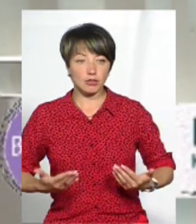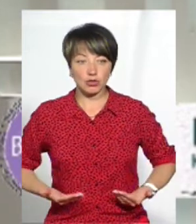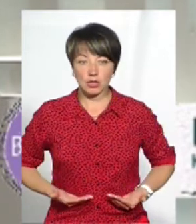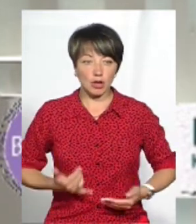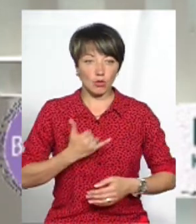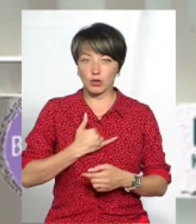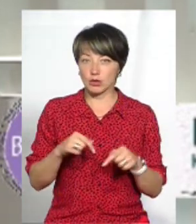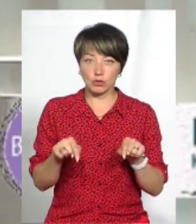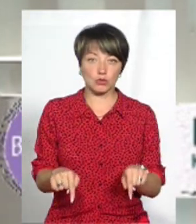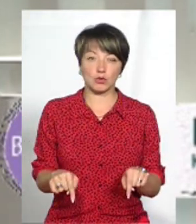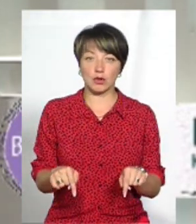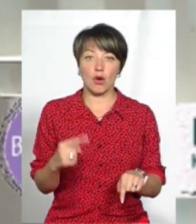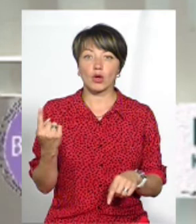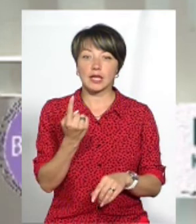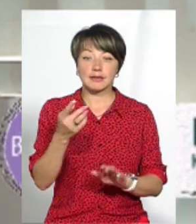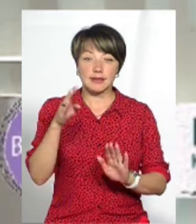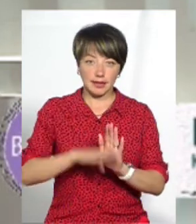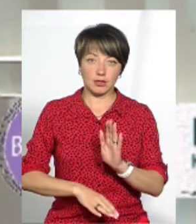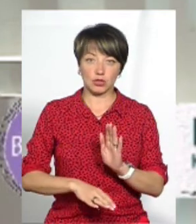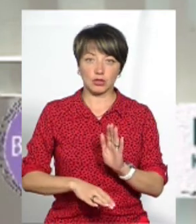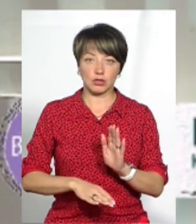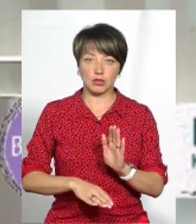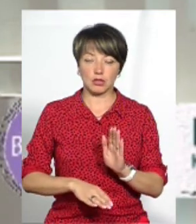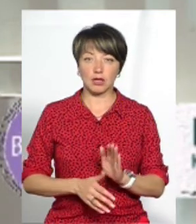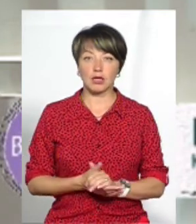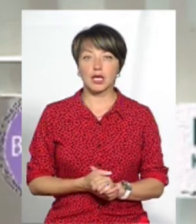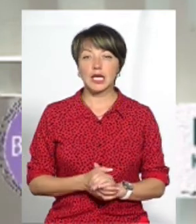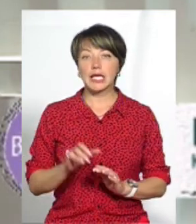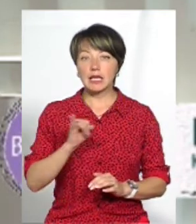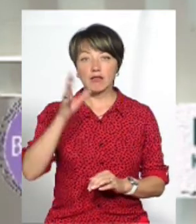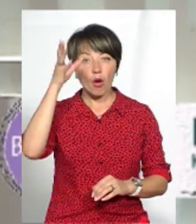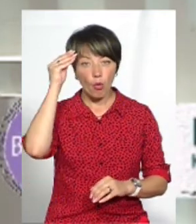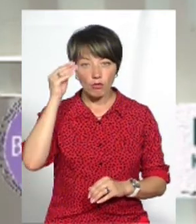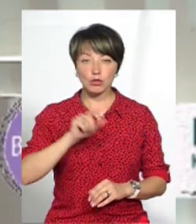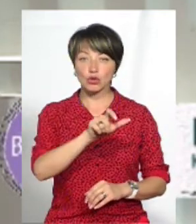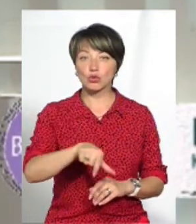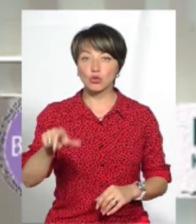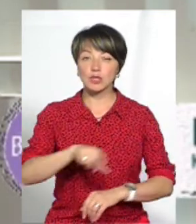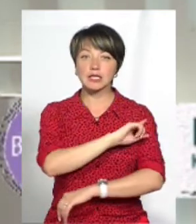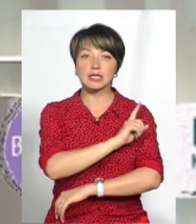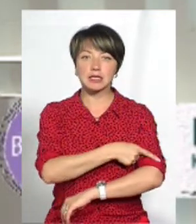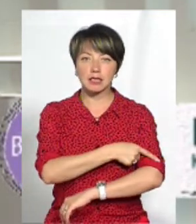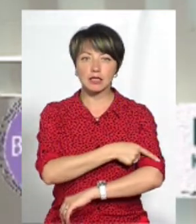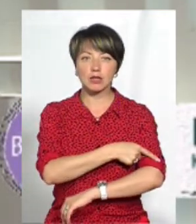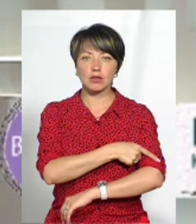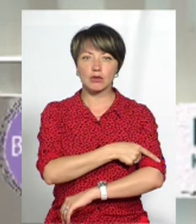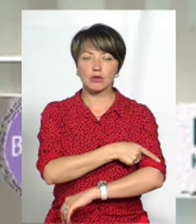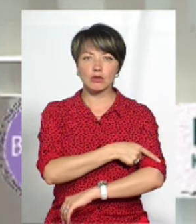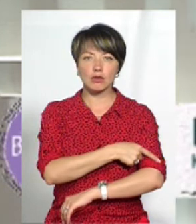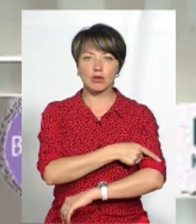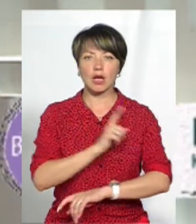тут одна із найгірших. І враховуючи те, що люди дуже сильно емігрують з